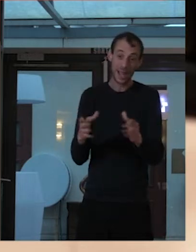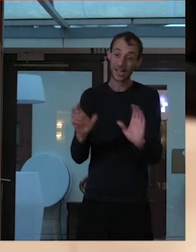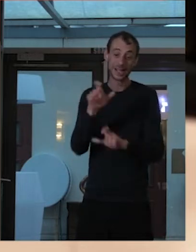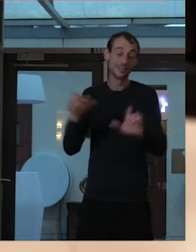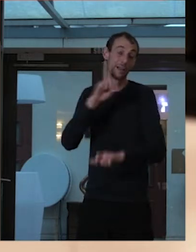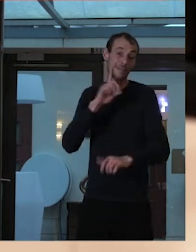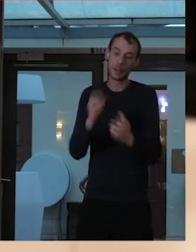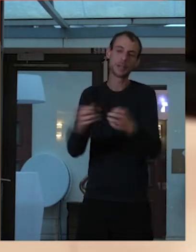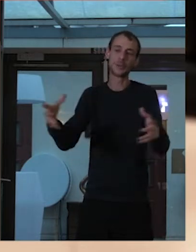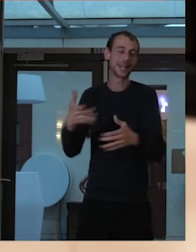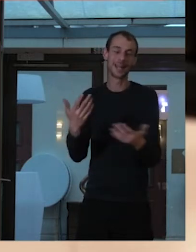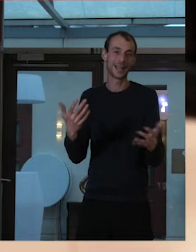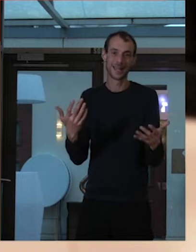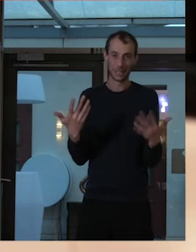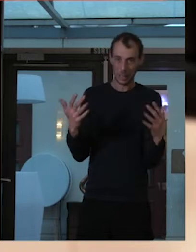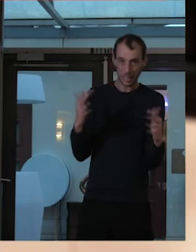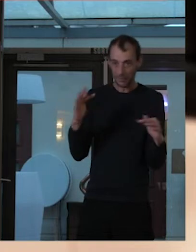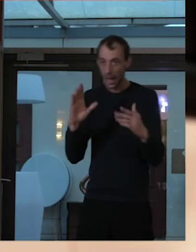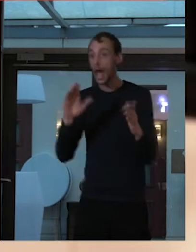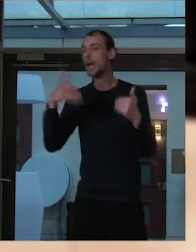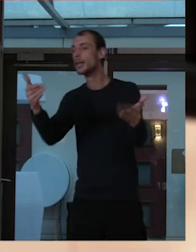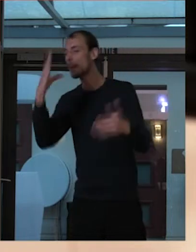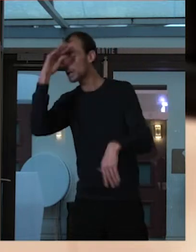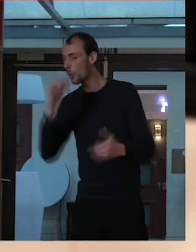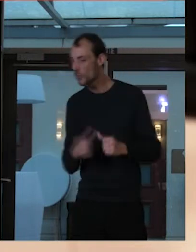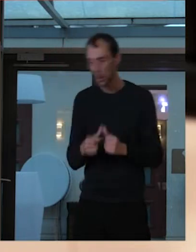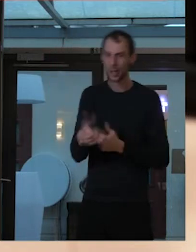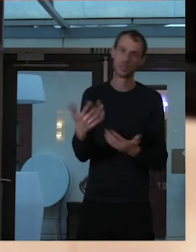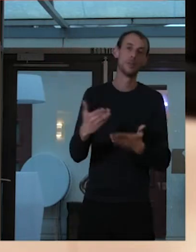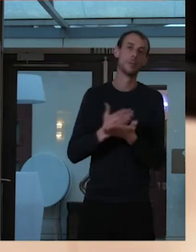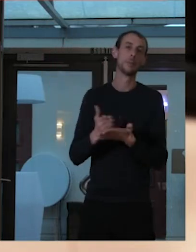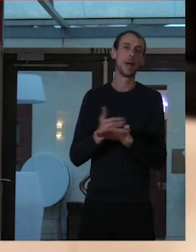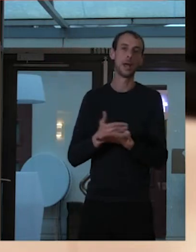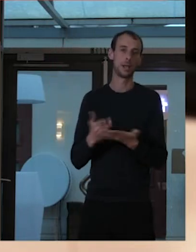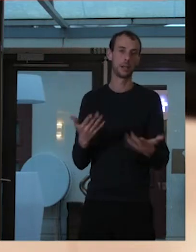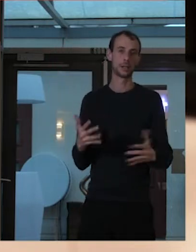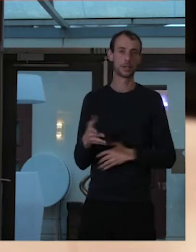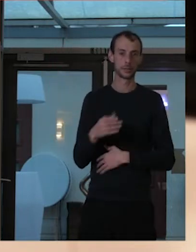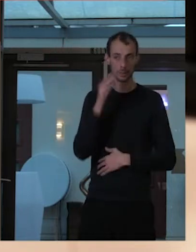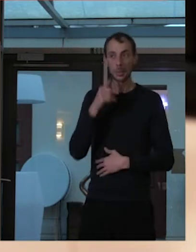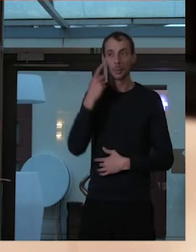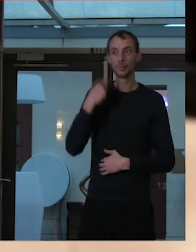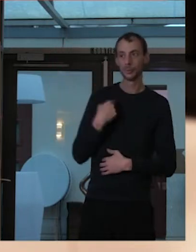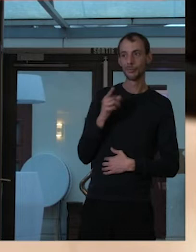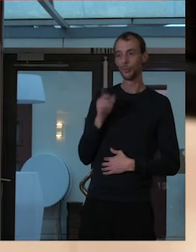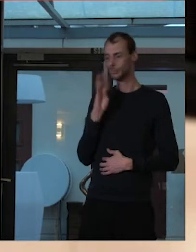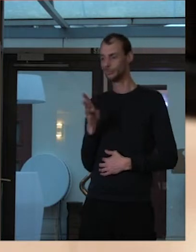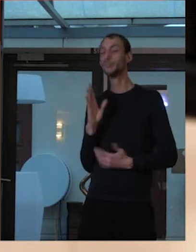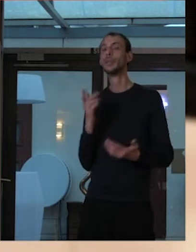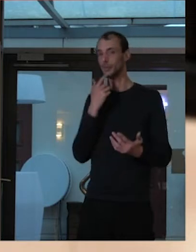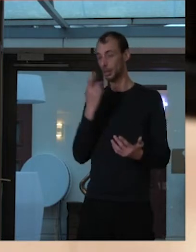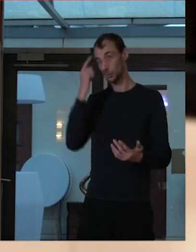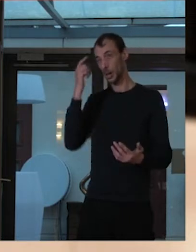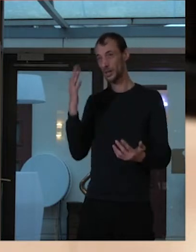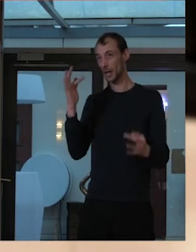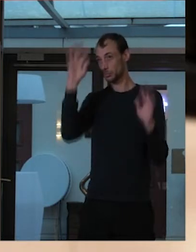préparer l'après. Donc c'est, moi, dans ma façon d'appréhender au sens positif du terme les joueuses, c'est vraiment dans cette globalité de